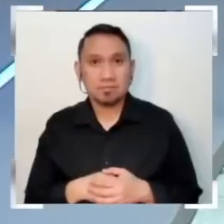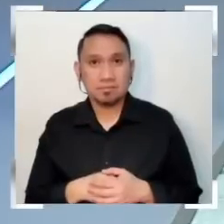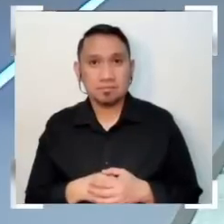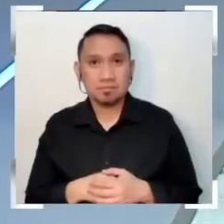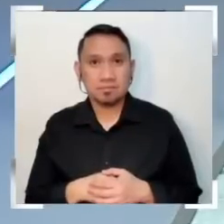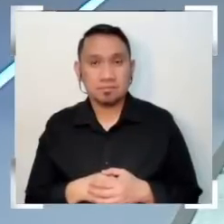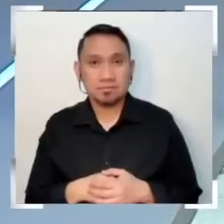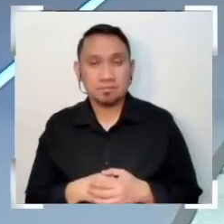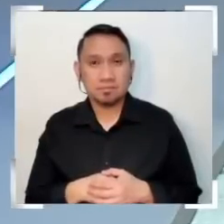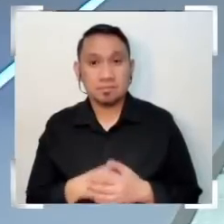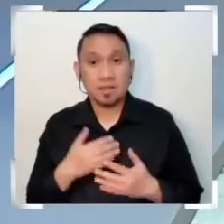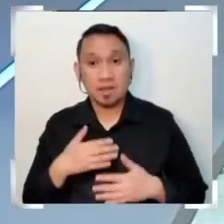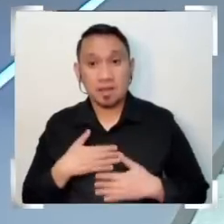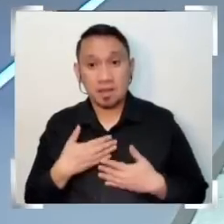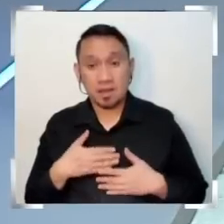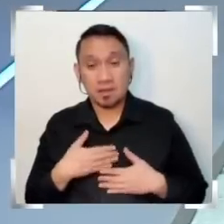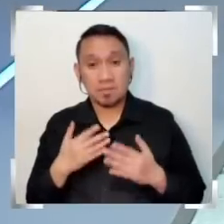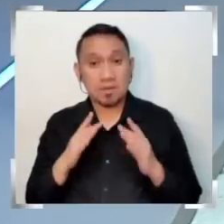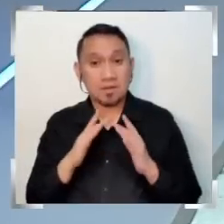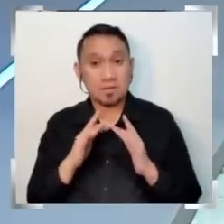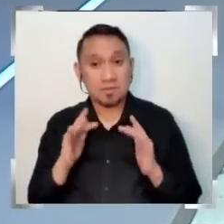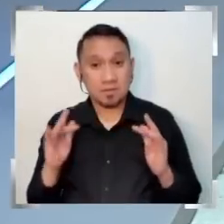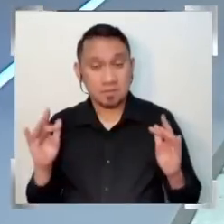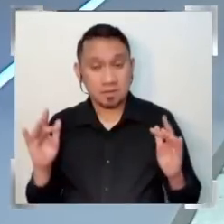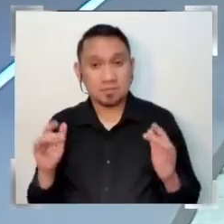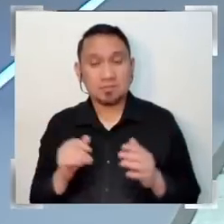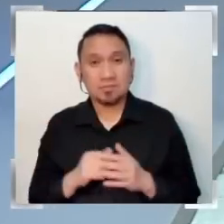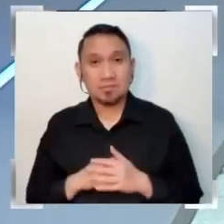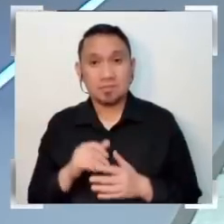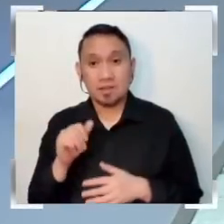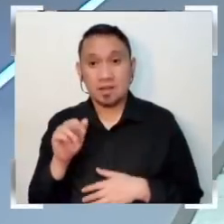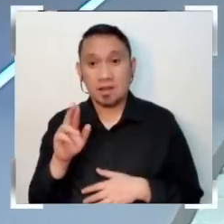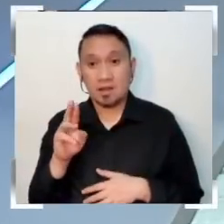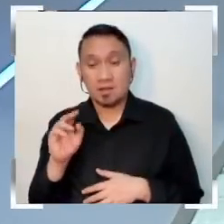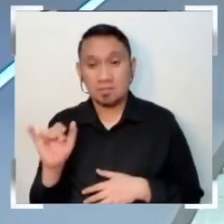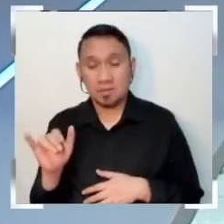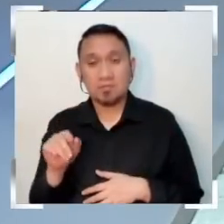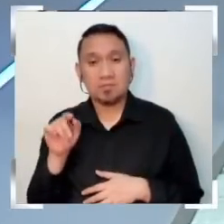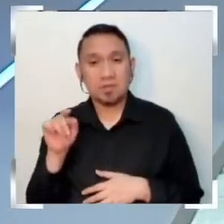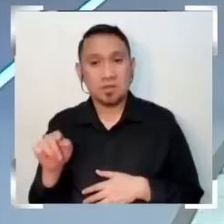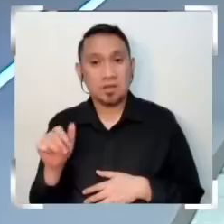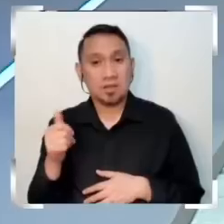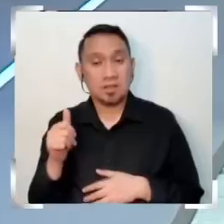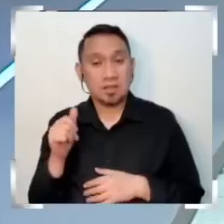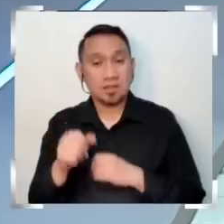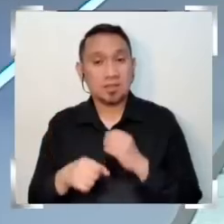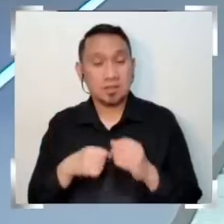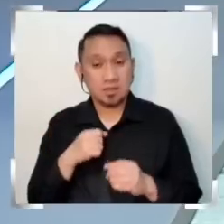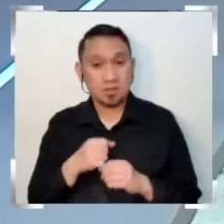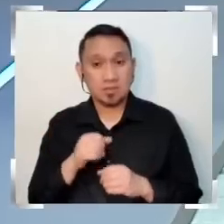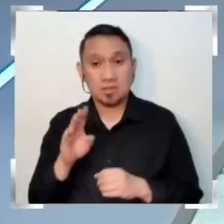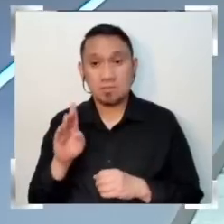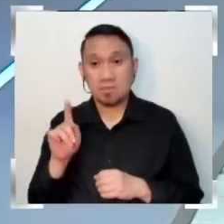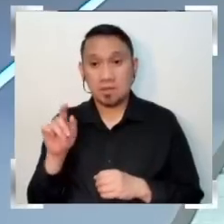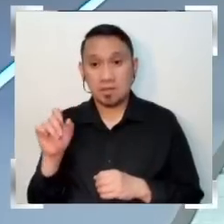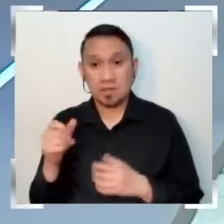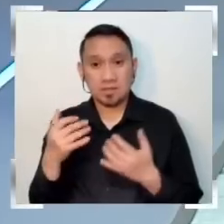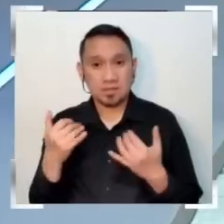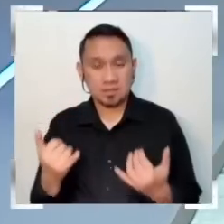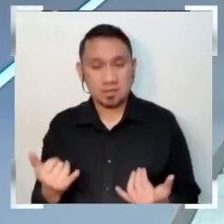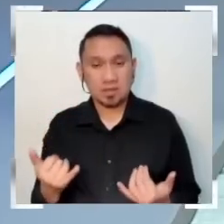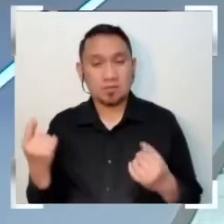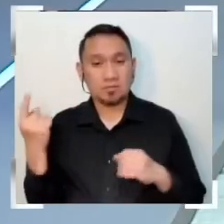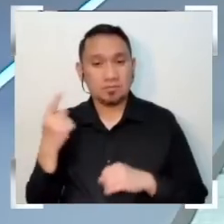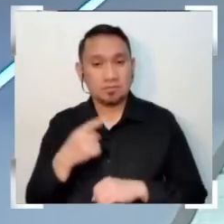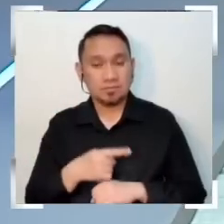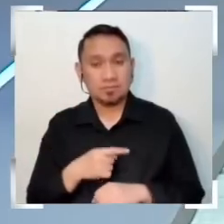Happy Fiesta Army! Isang dekadang career ng global superstars na BTS ang pinagdiriwang ngayong araw.